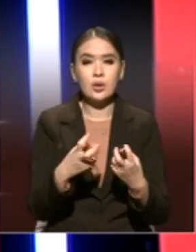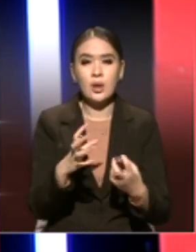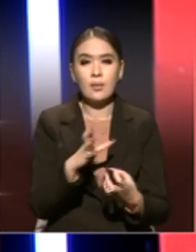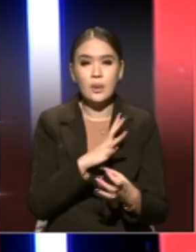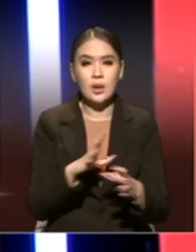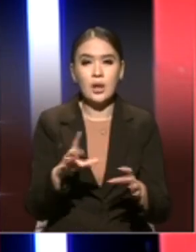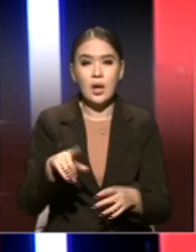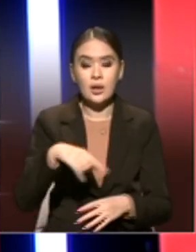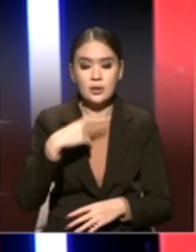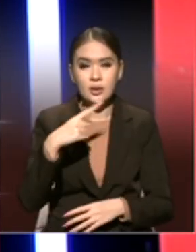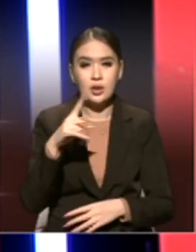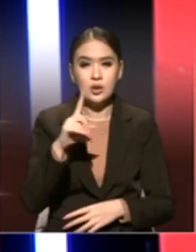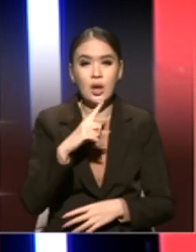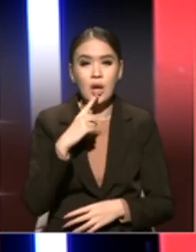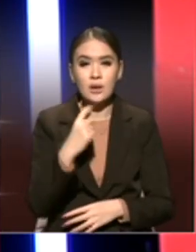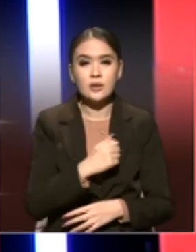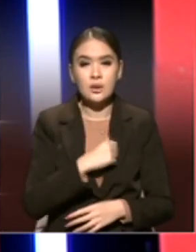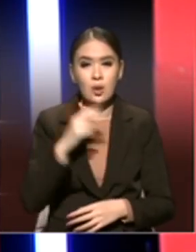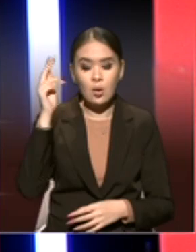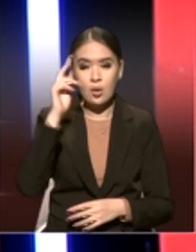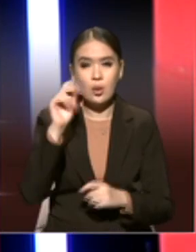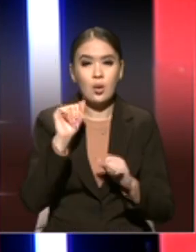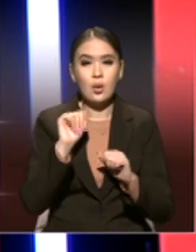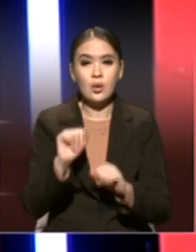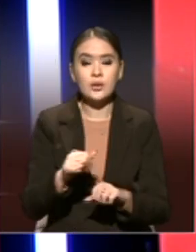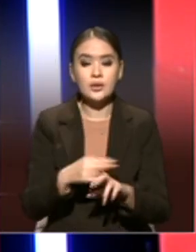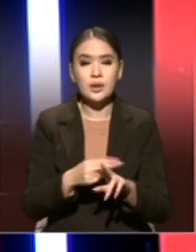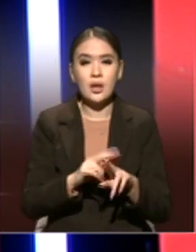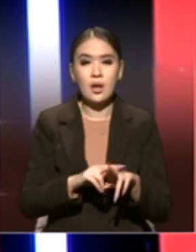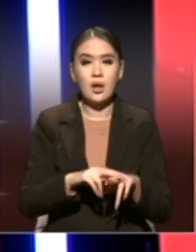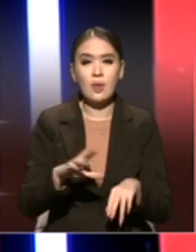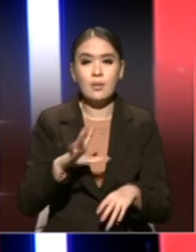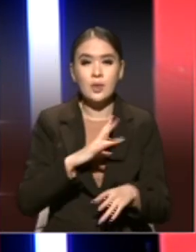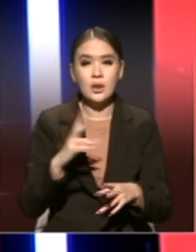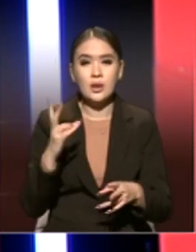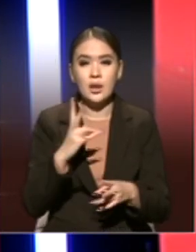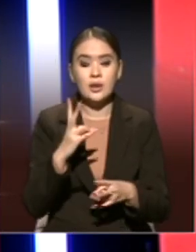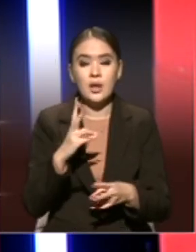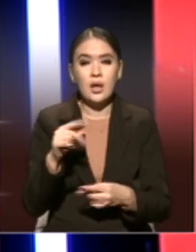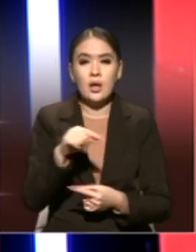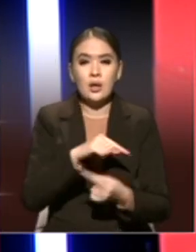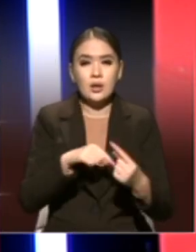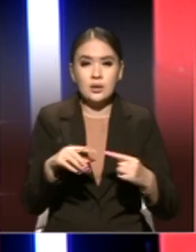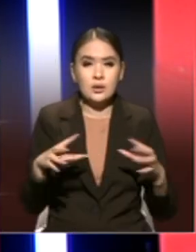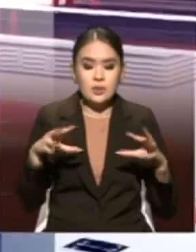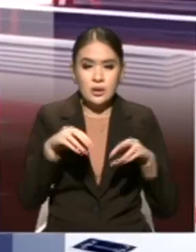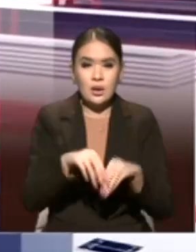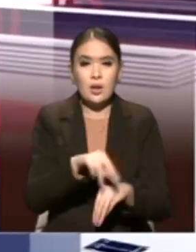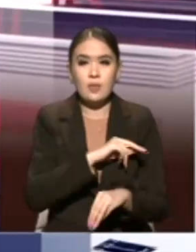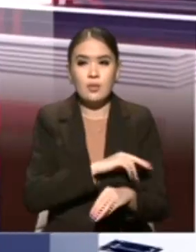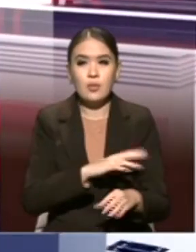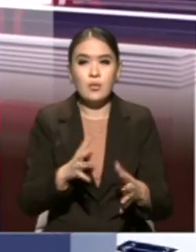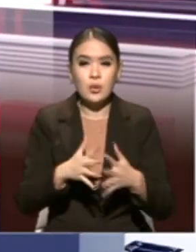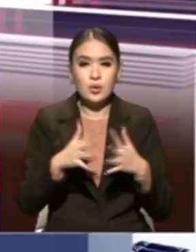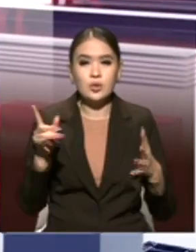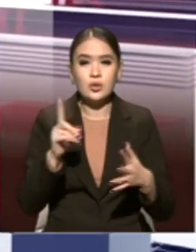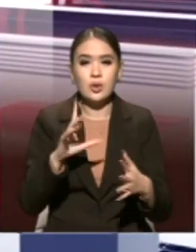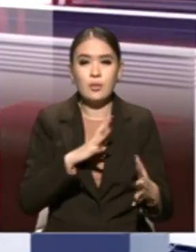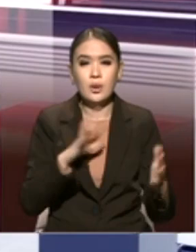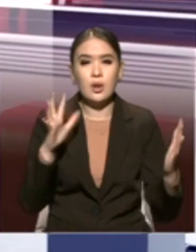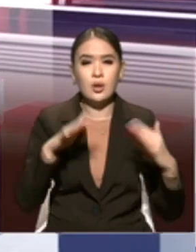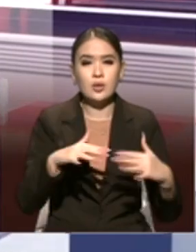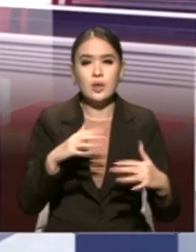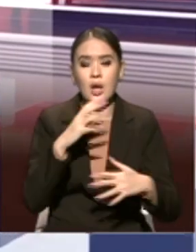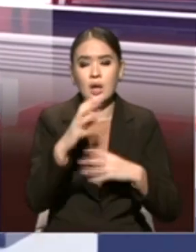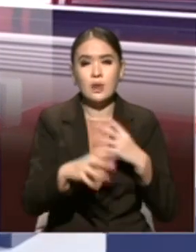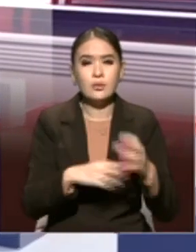шығарыңыздаршы. Әскери оқу орындары қорғаныс саласындағы кәсіпорындармен тығыз байланыс орнату керек. Қазіргі қақтығыстардың сипаты мүлдем бөлек,